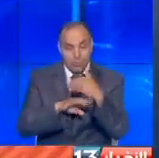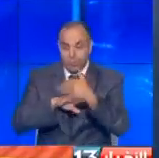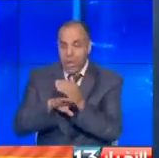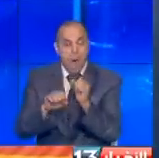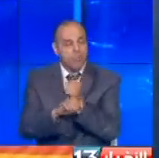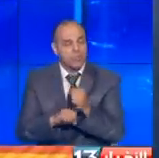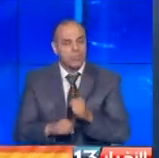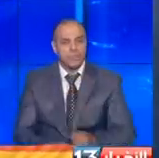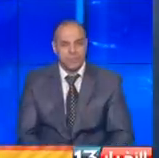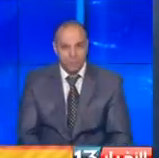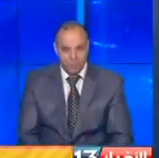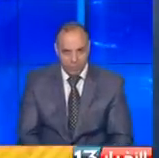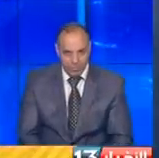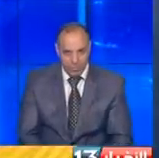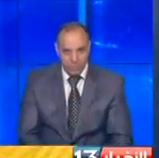اثنين.